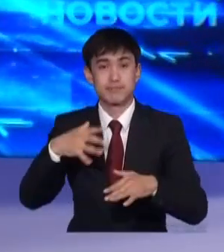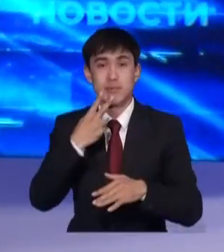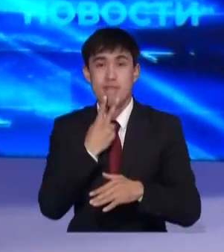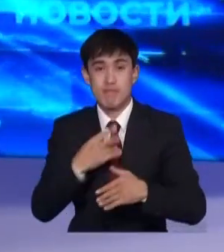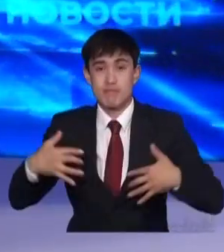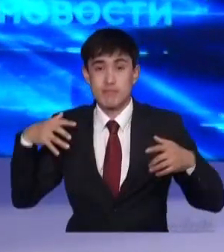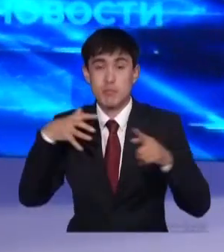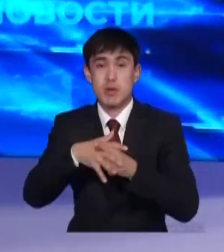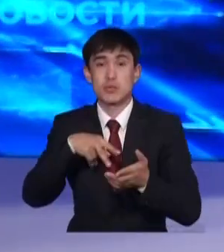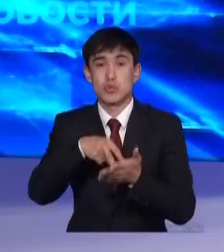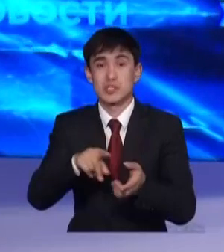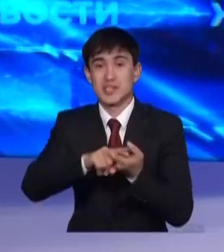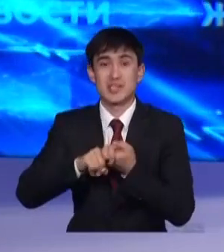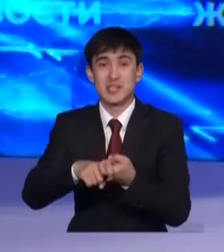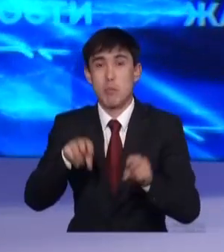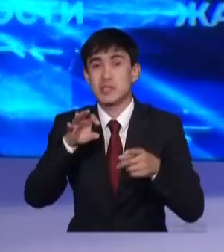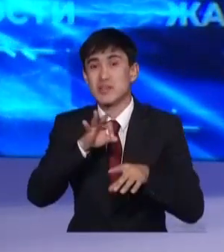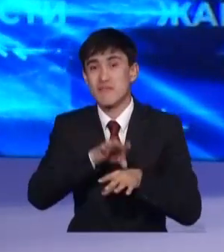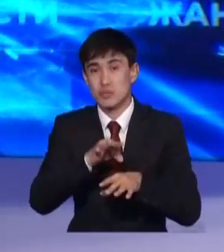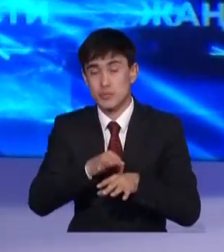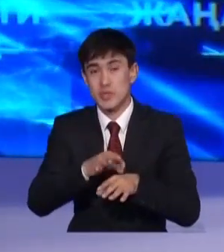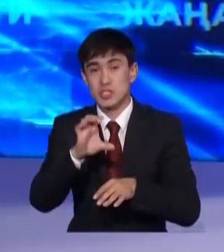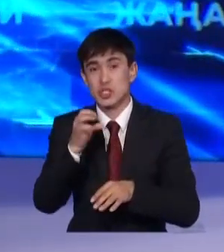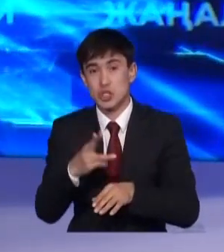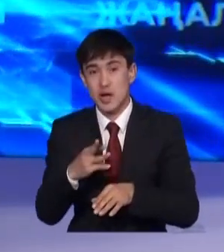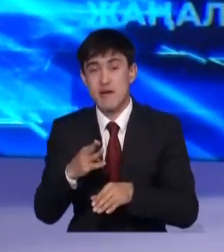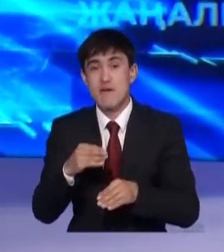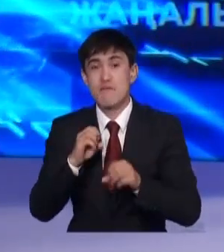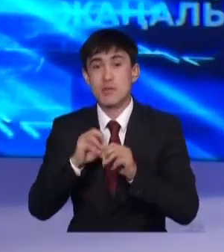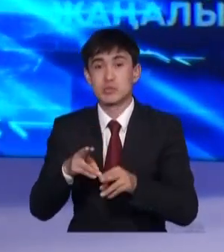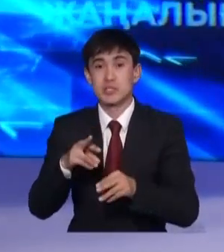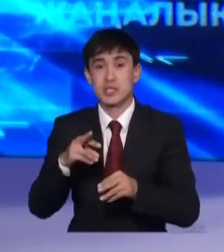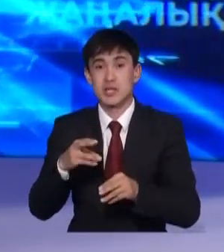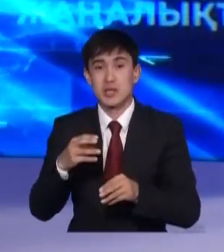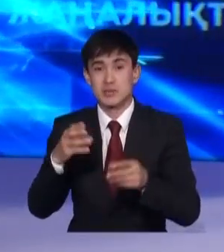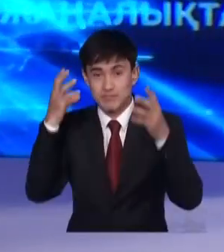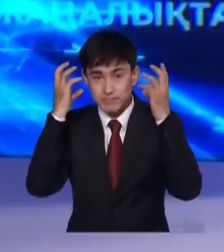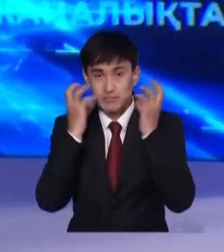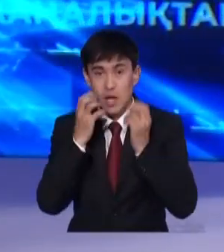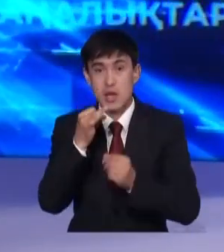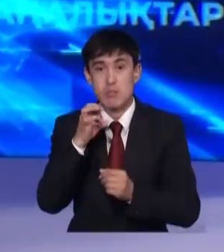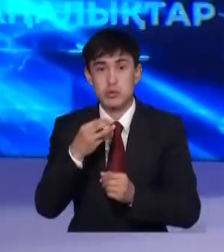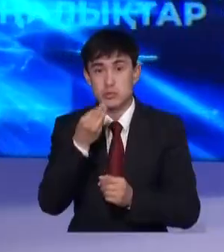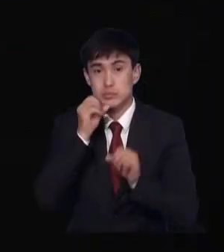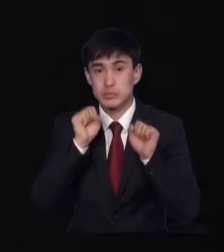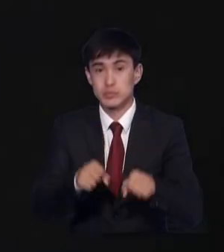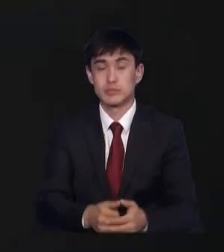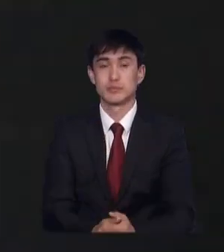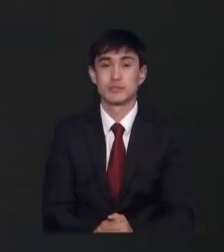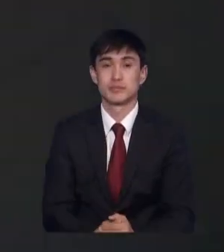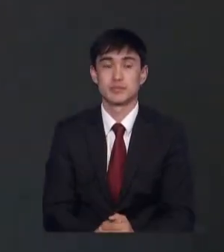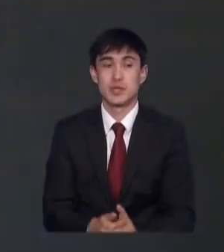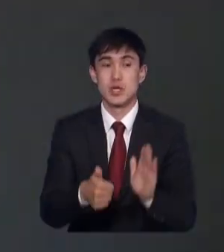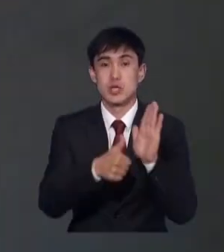и заразила его опасным вирусом А вот в США выпустили съедобные наушники airpods